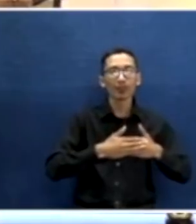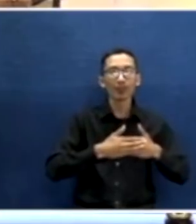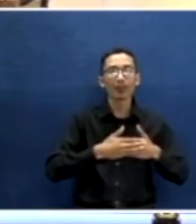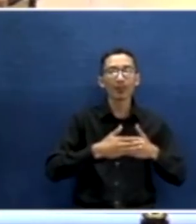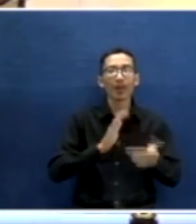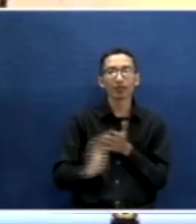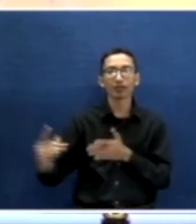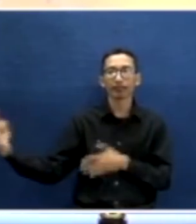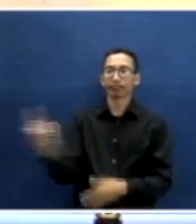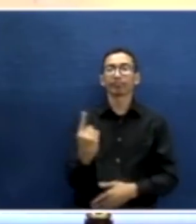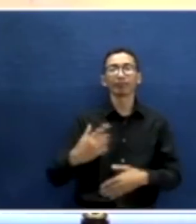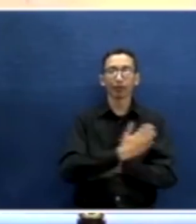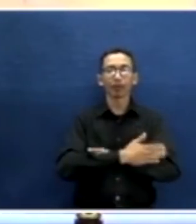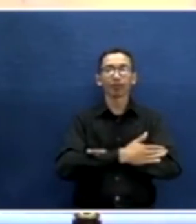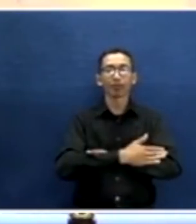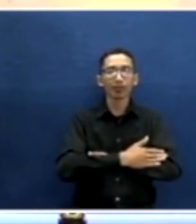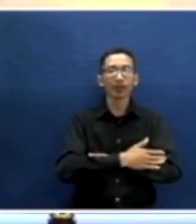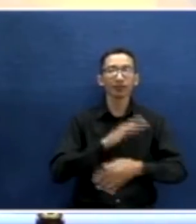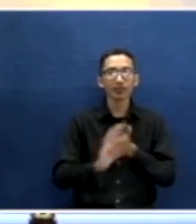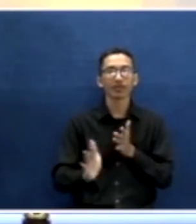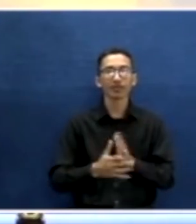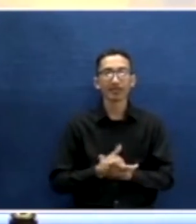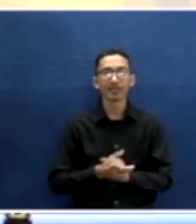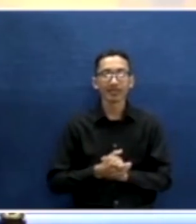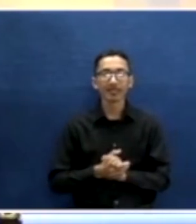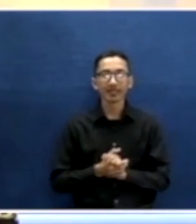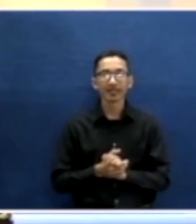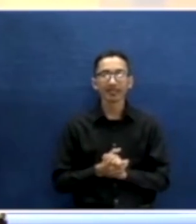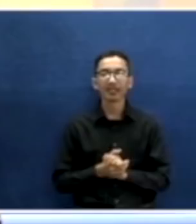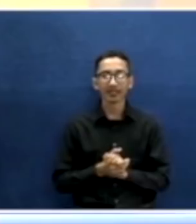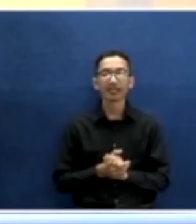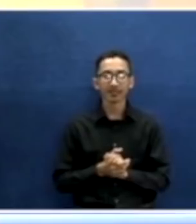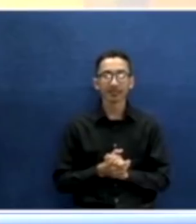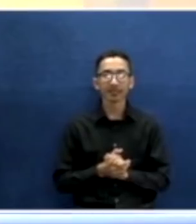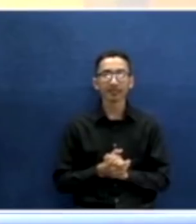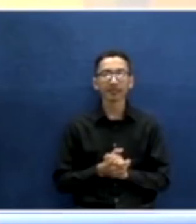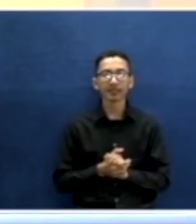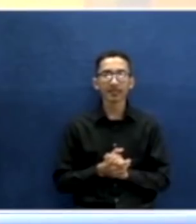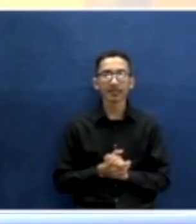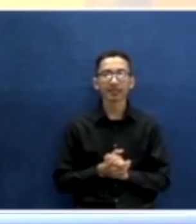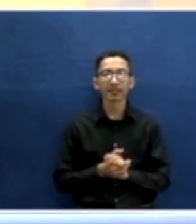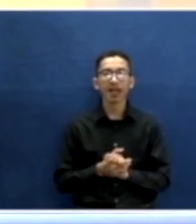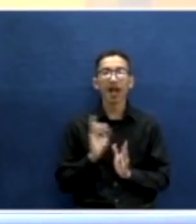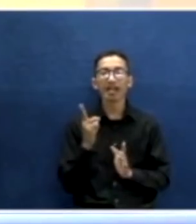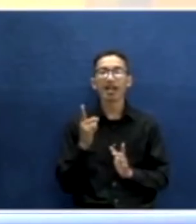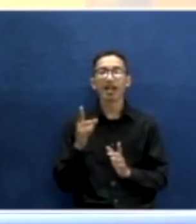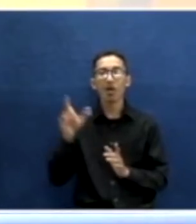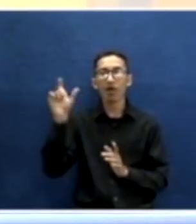Saad bin Abi waqqash berkata kepada khalifah Amirul Mukminin Umar Bin Khattab jangan dipukul